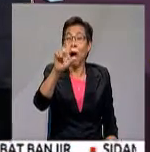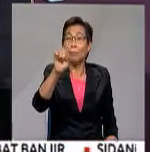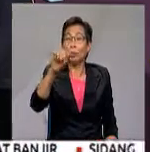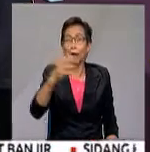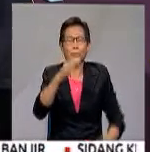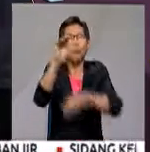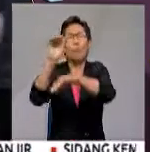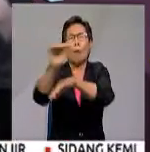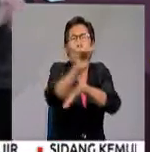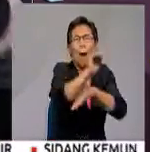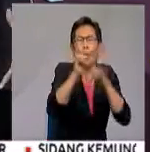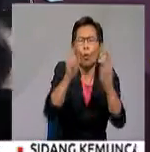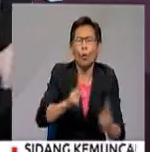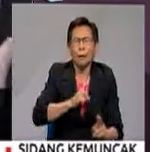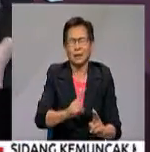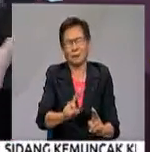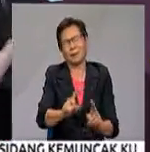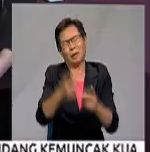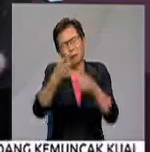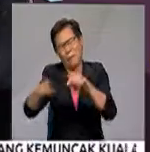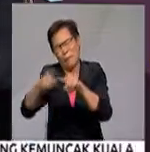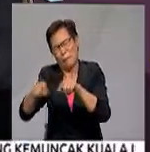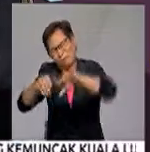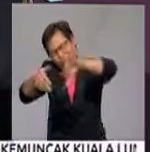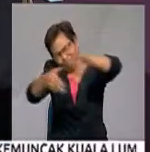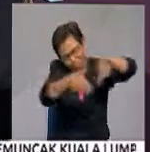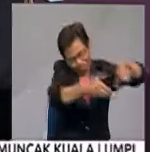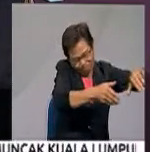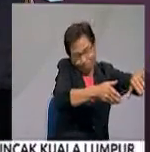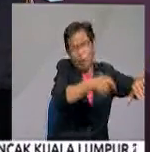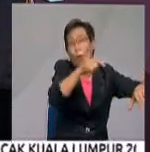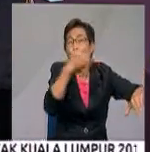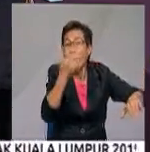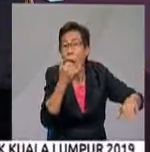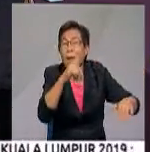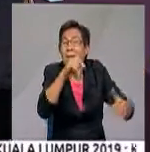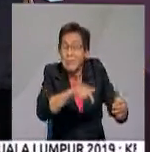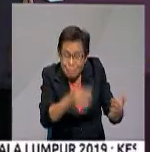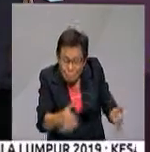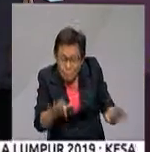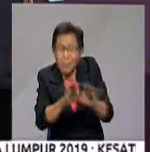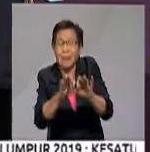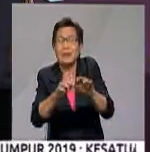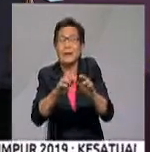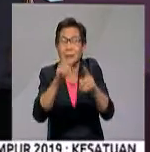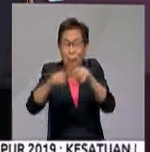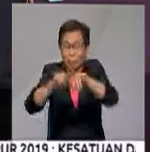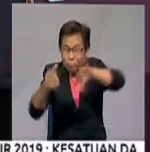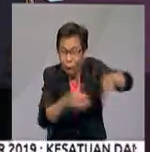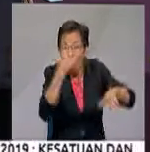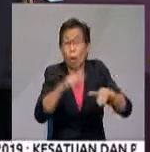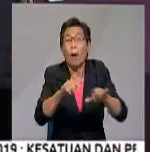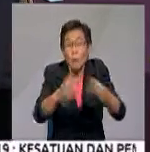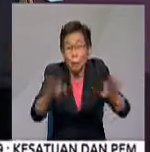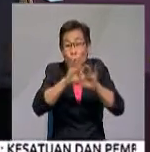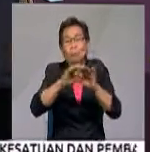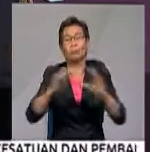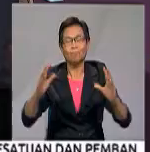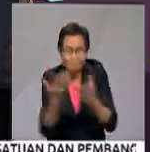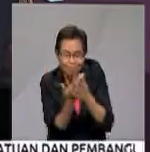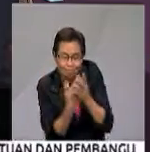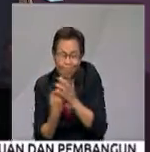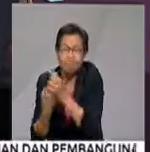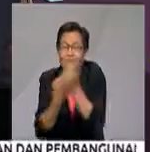menyeru agar umat Islam mengetepikan perbezaan. Ini sebenarnya penting kerana untuk menyatukan umat bagi mengatasi